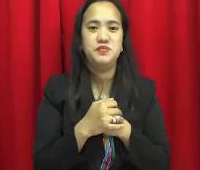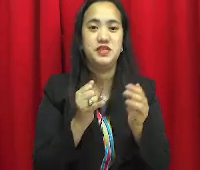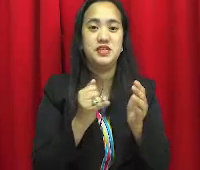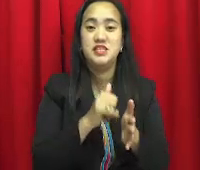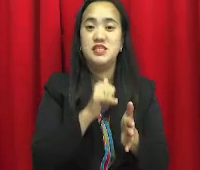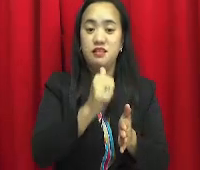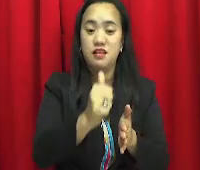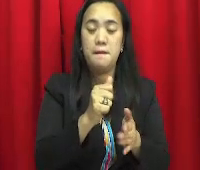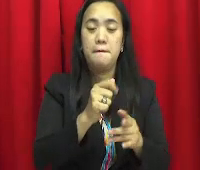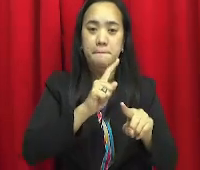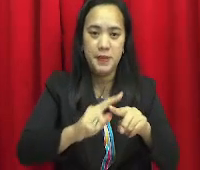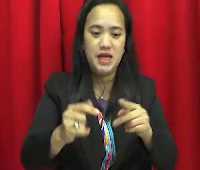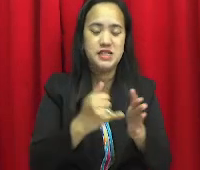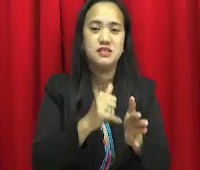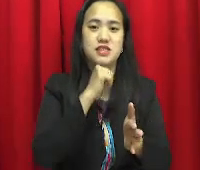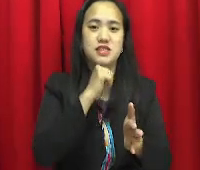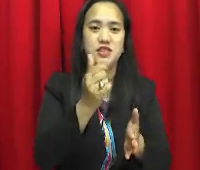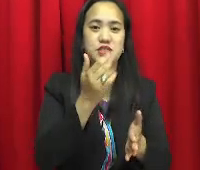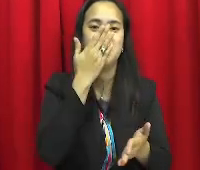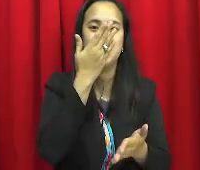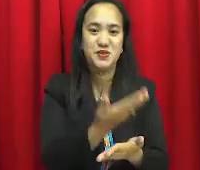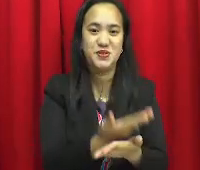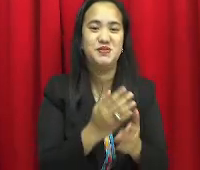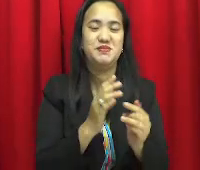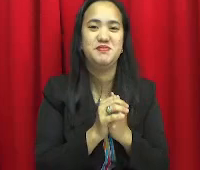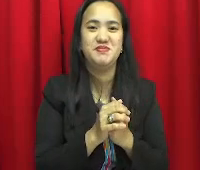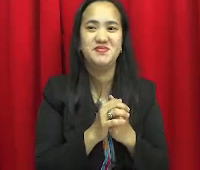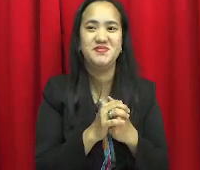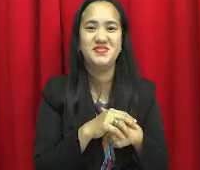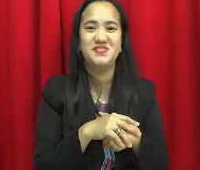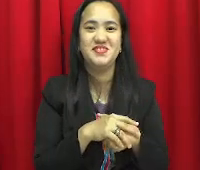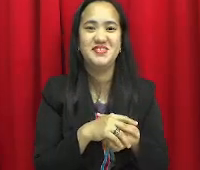eh. Pero sa ngalan ng Panginoon eh.